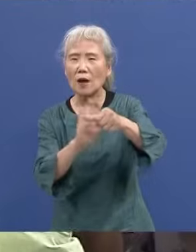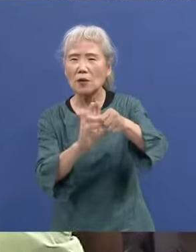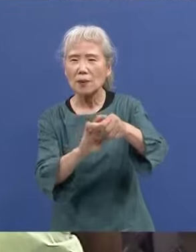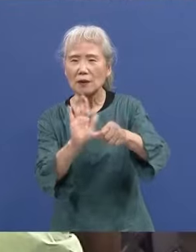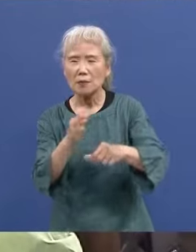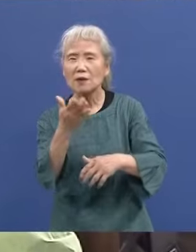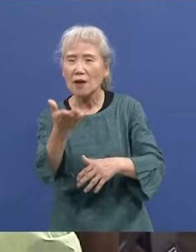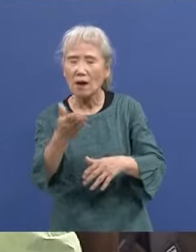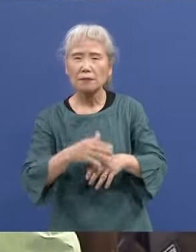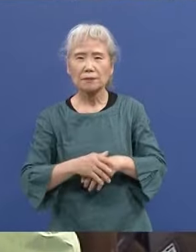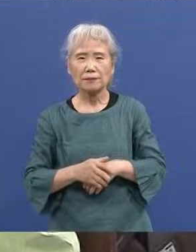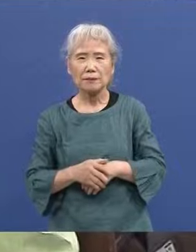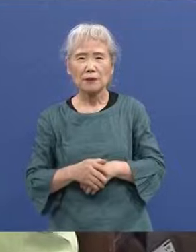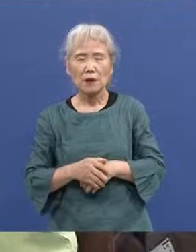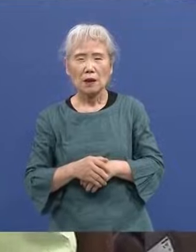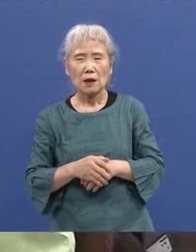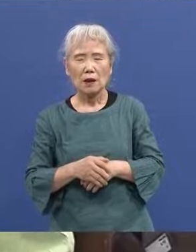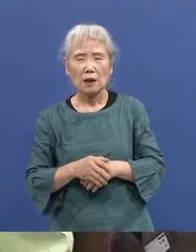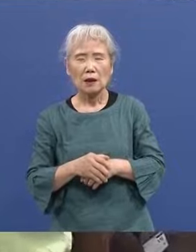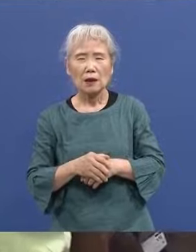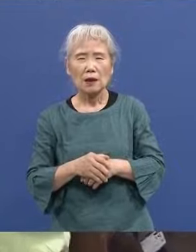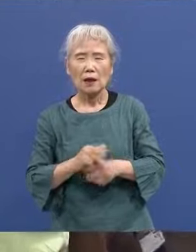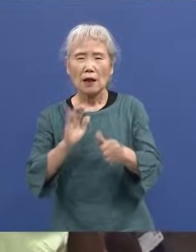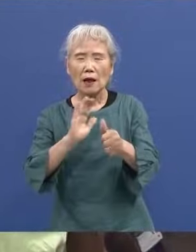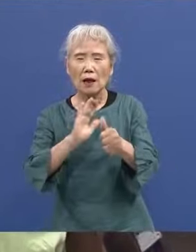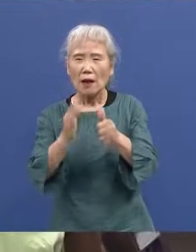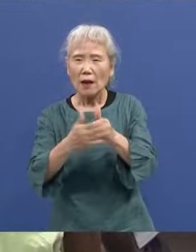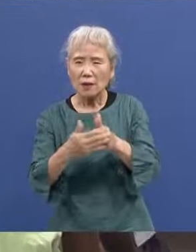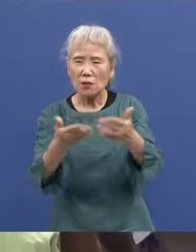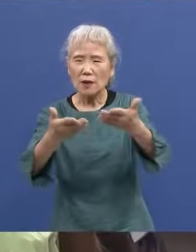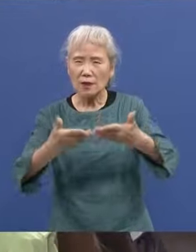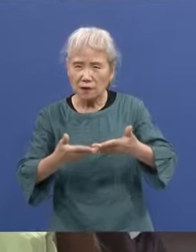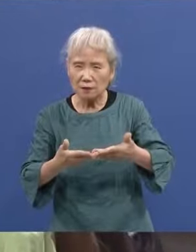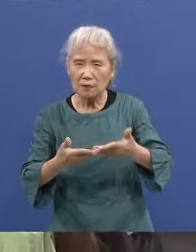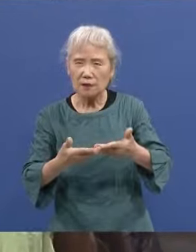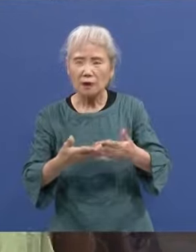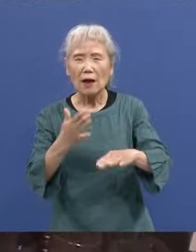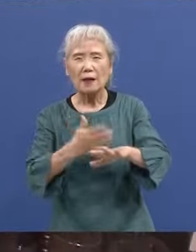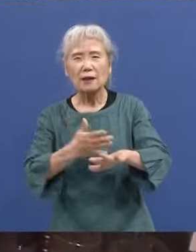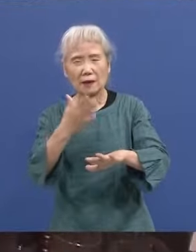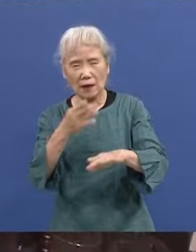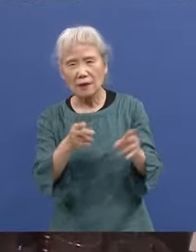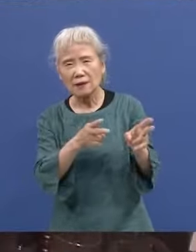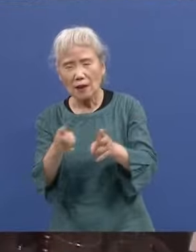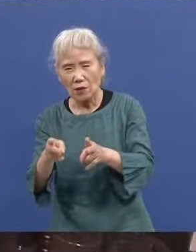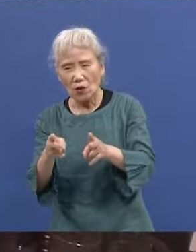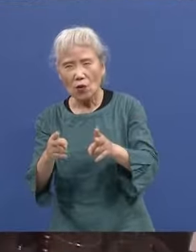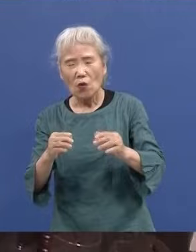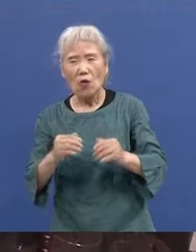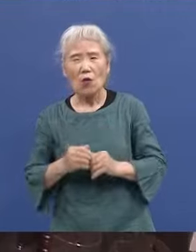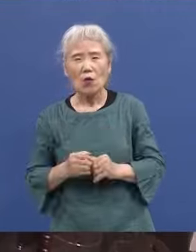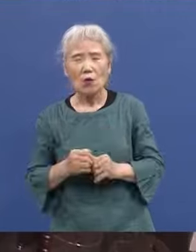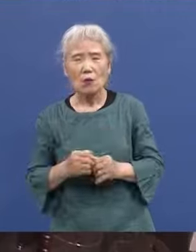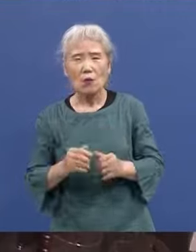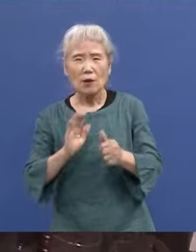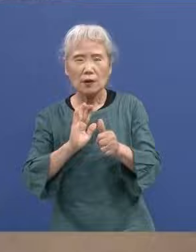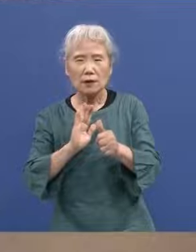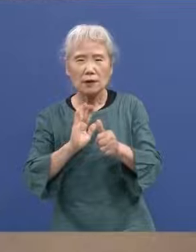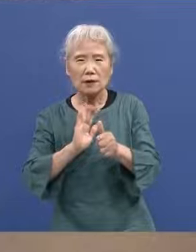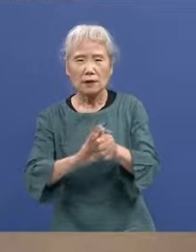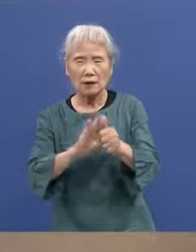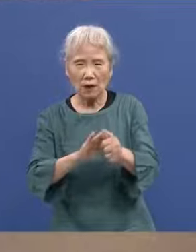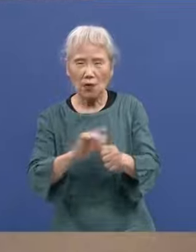ますか？ 資金を援助いただけるだけでも大変ありがたい制度なのですが、高槻市の方で制度